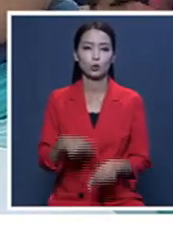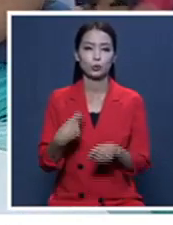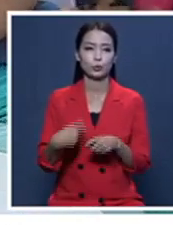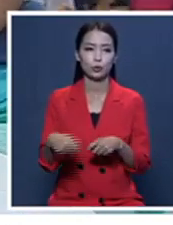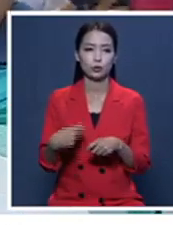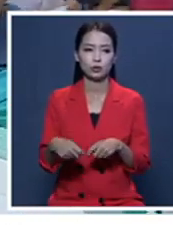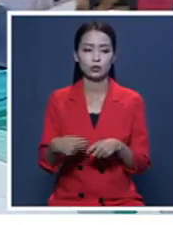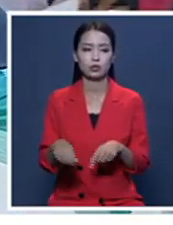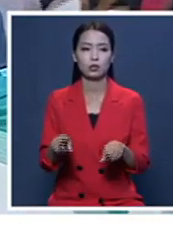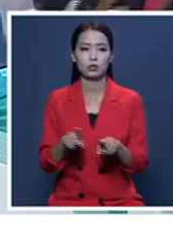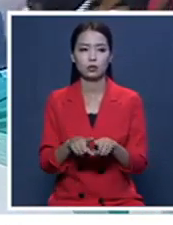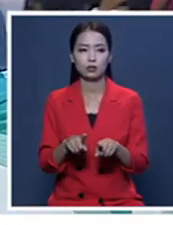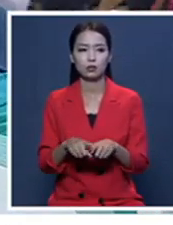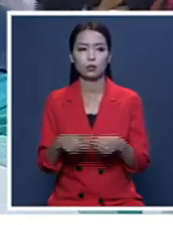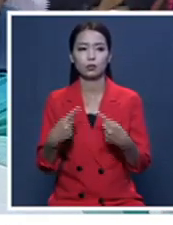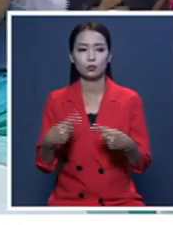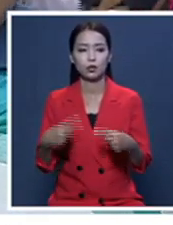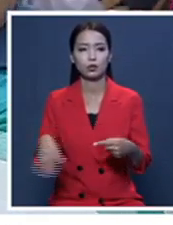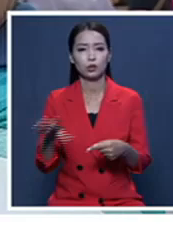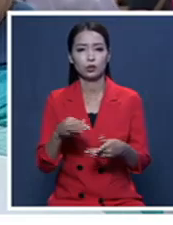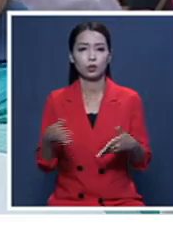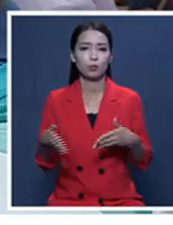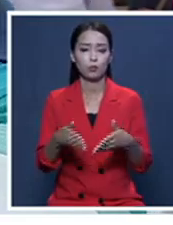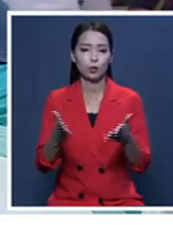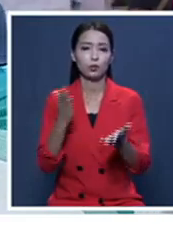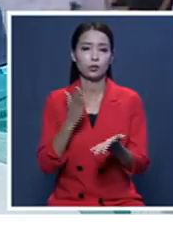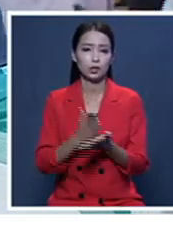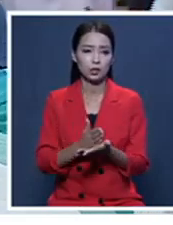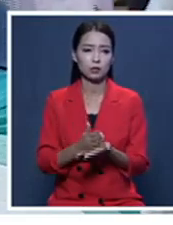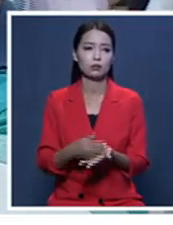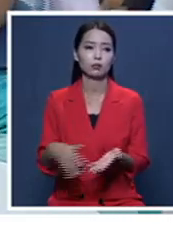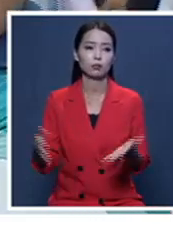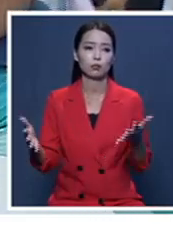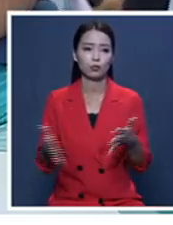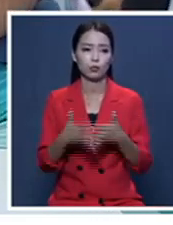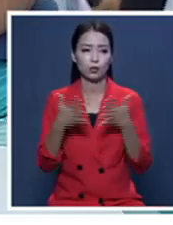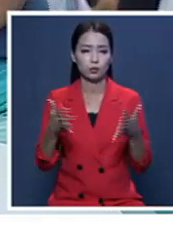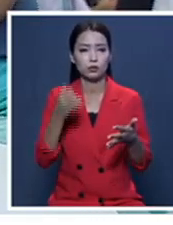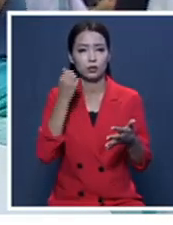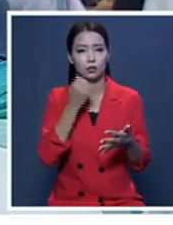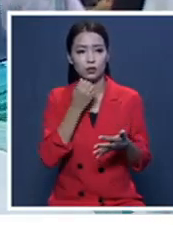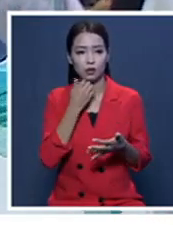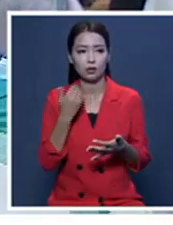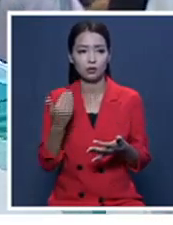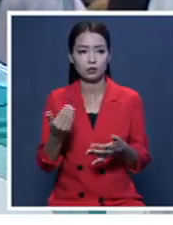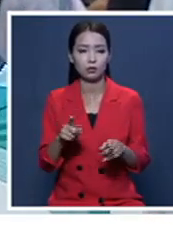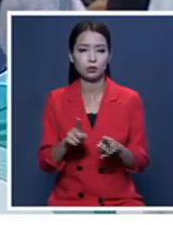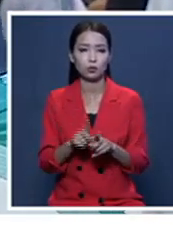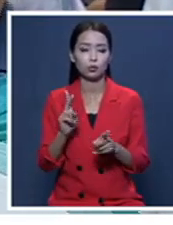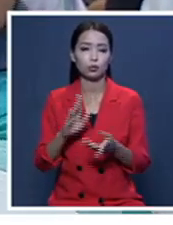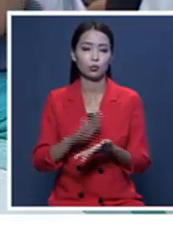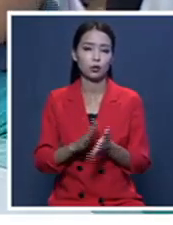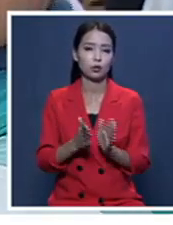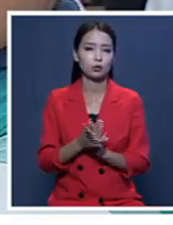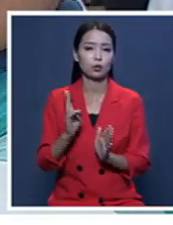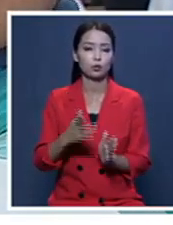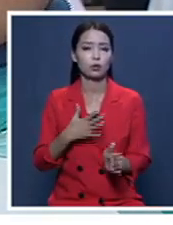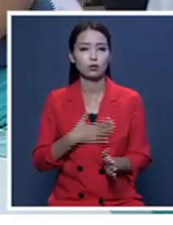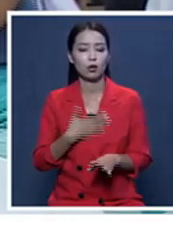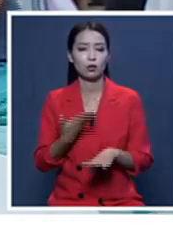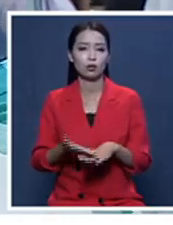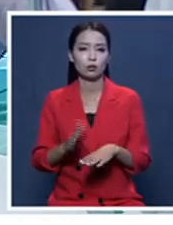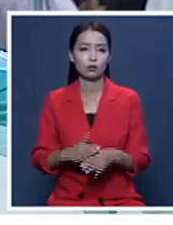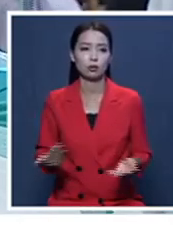спонсорлық, демеушілік тағы да басқа жолдары бар. Сонда айтып жатыр әкем. Егер де мына жақтан жағдайларыңыз жетпей қалса, сол жақтан жаңағындай